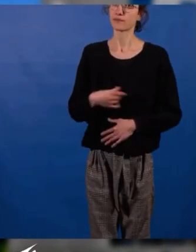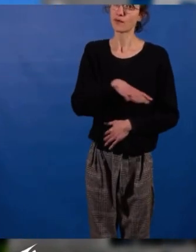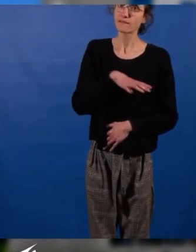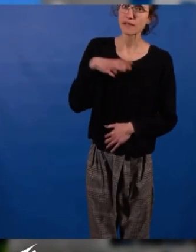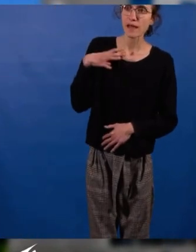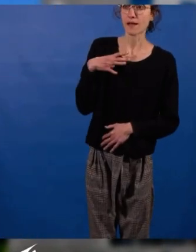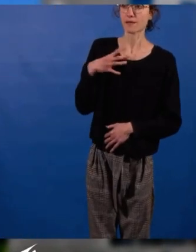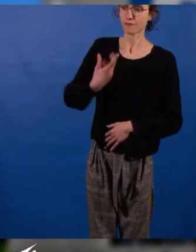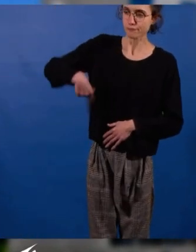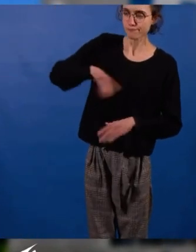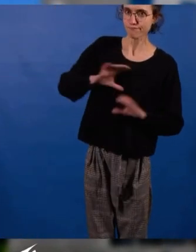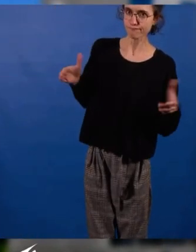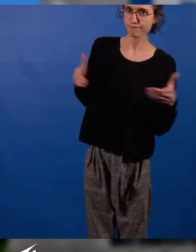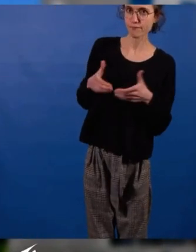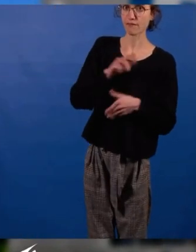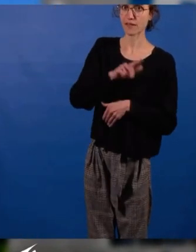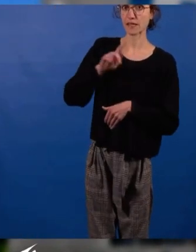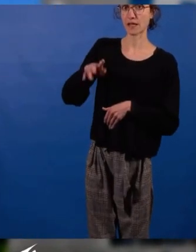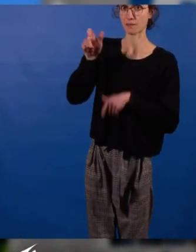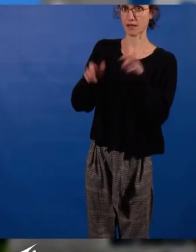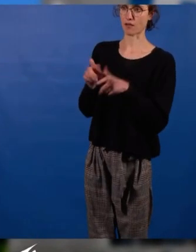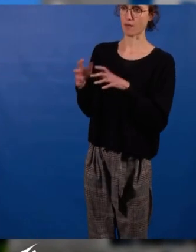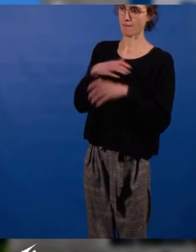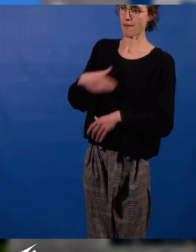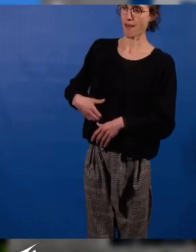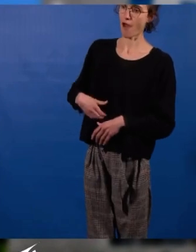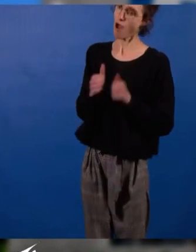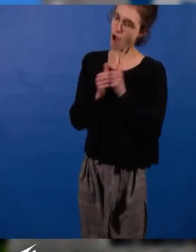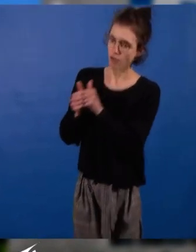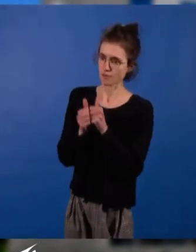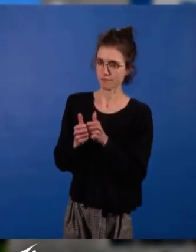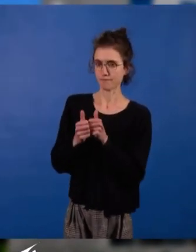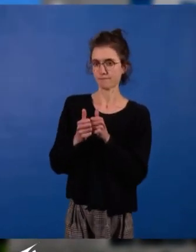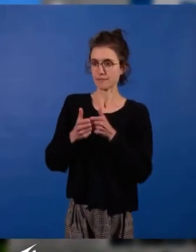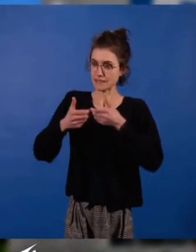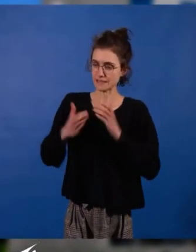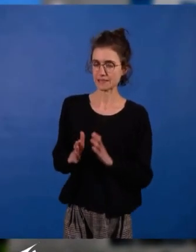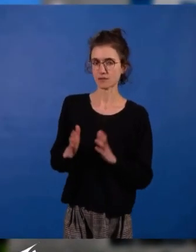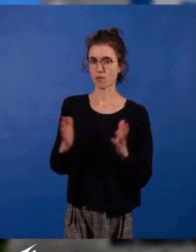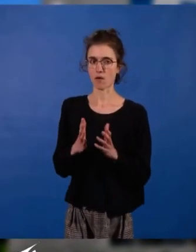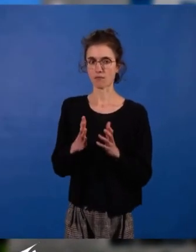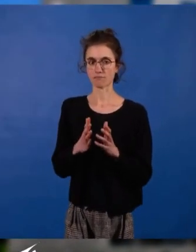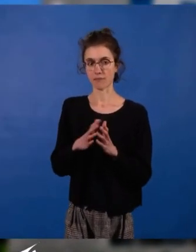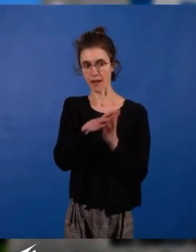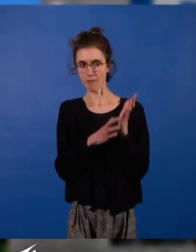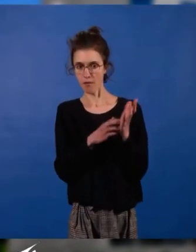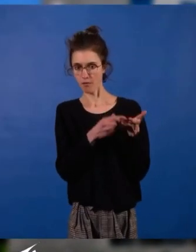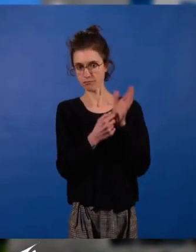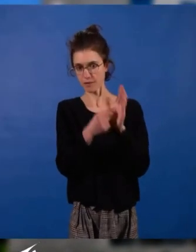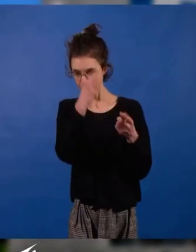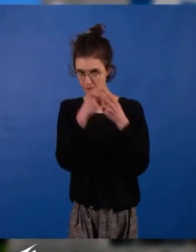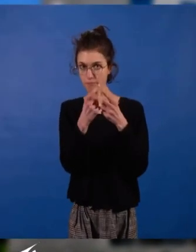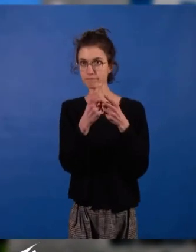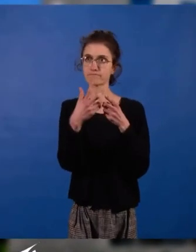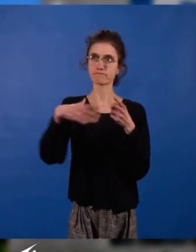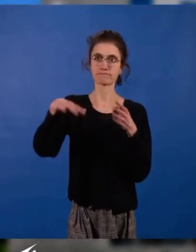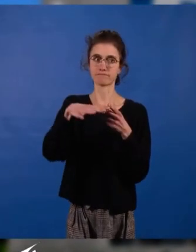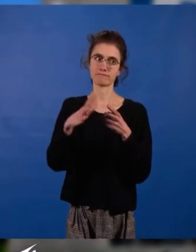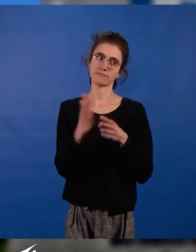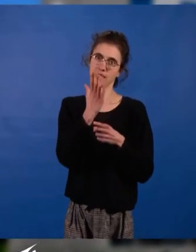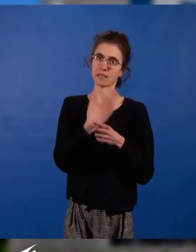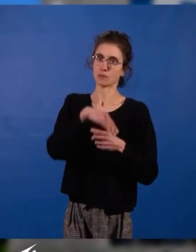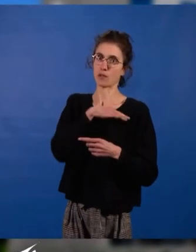que l'avenir de notre aéroport devait d'abord prendre en compte la santé, que les élus devaient être associés à l'élaboration du cahier des charges du